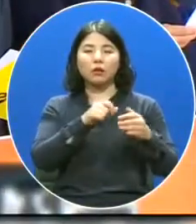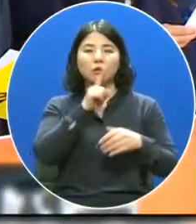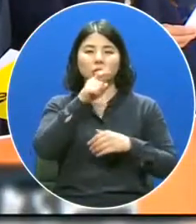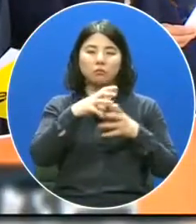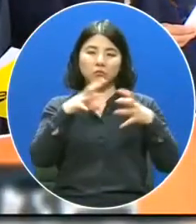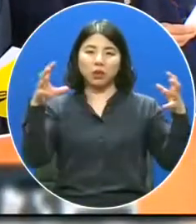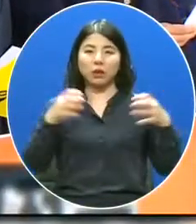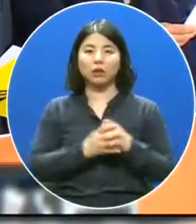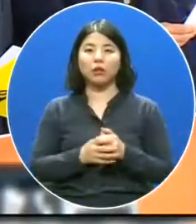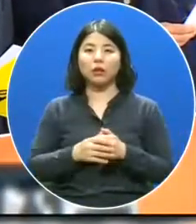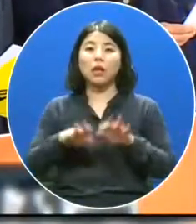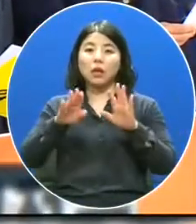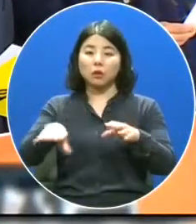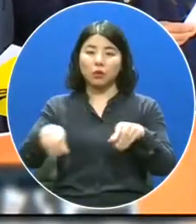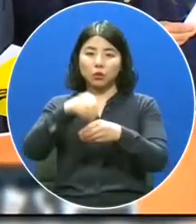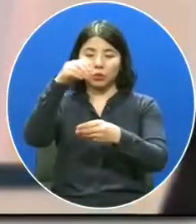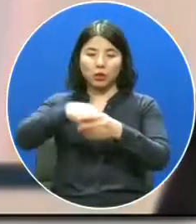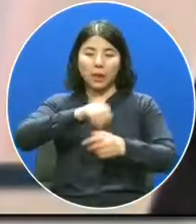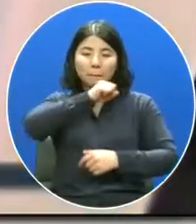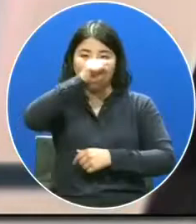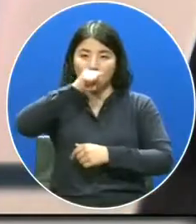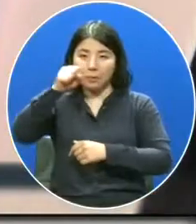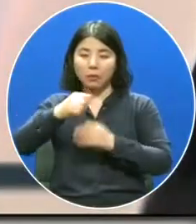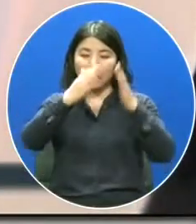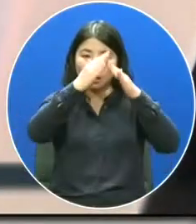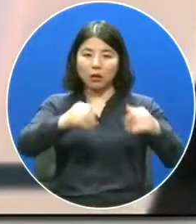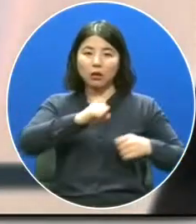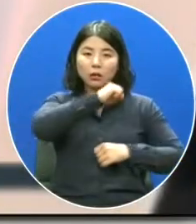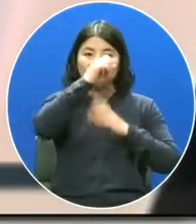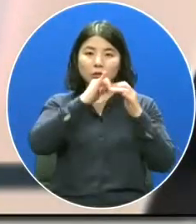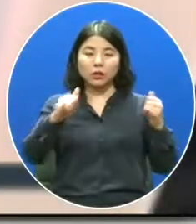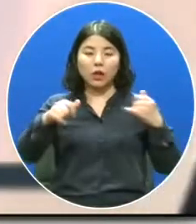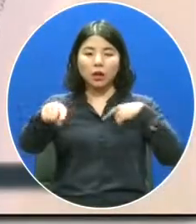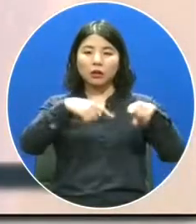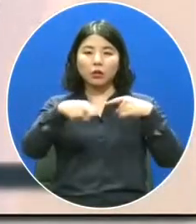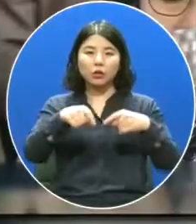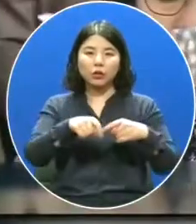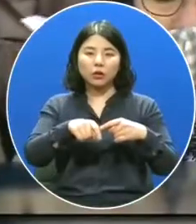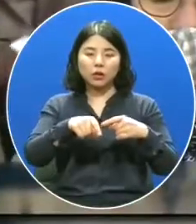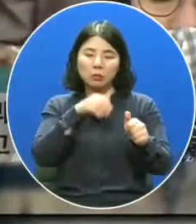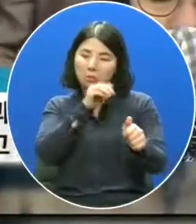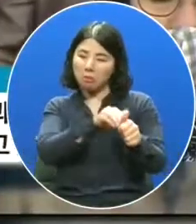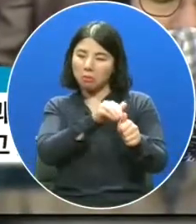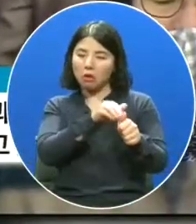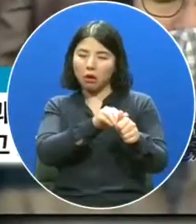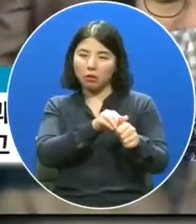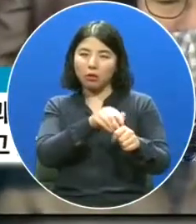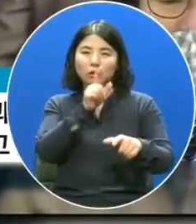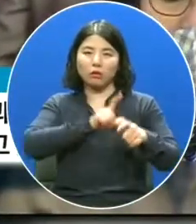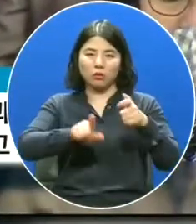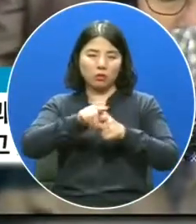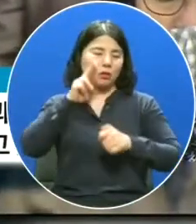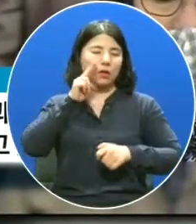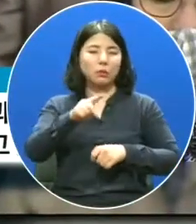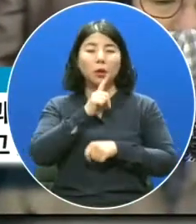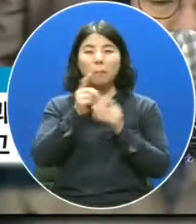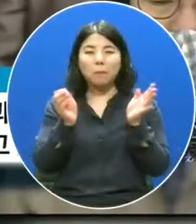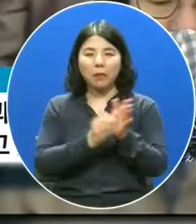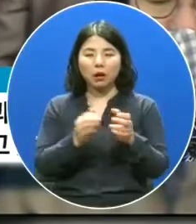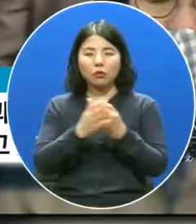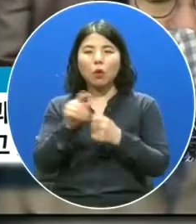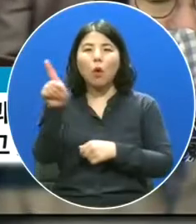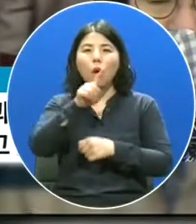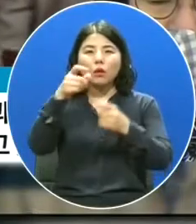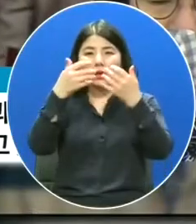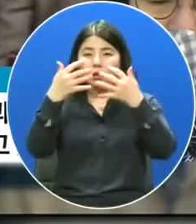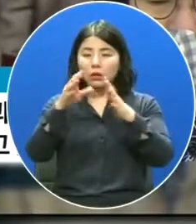있고 이번 총선에서 완승한 호남 지역 당선자들의 정치적 입김도 노골화되고 있다고 보도하며